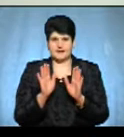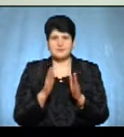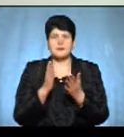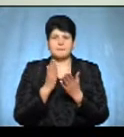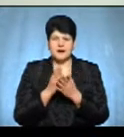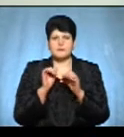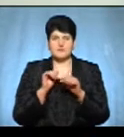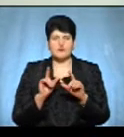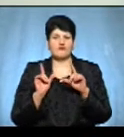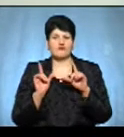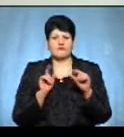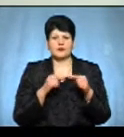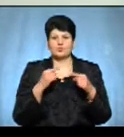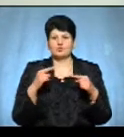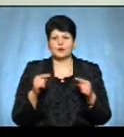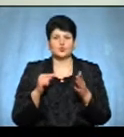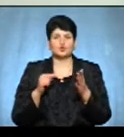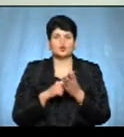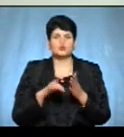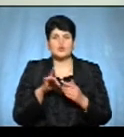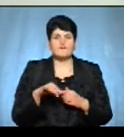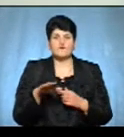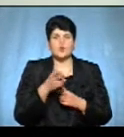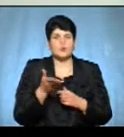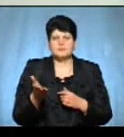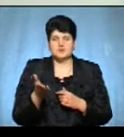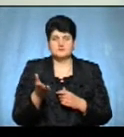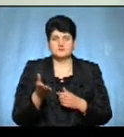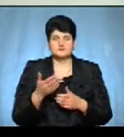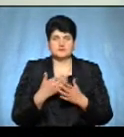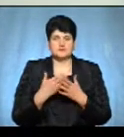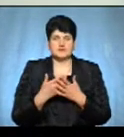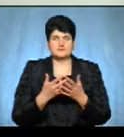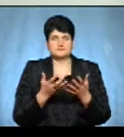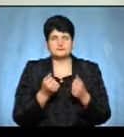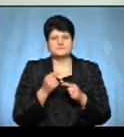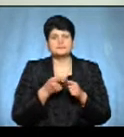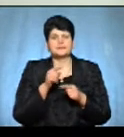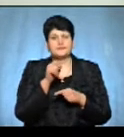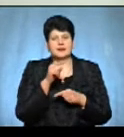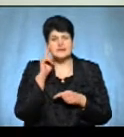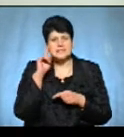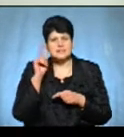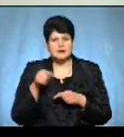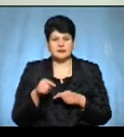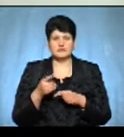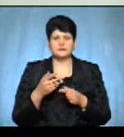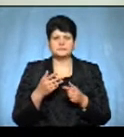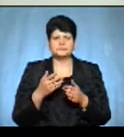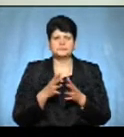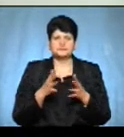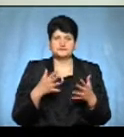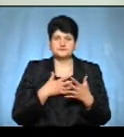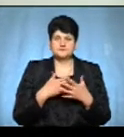маємо право виїхати в будь-яку точку Європи і, скажімо так, почерпувати ті знання. Набагато більше